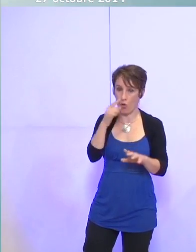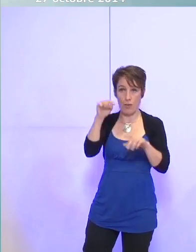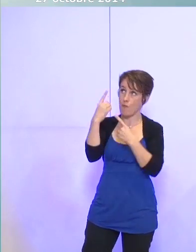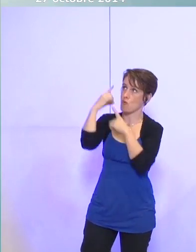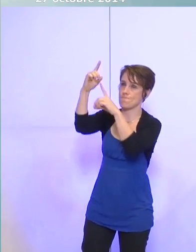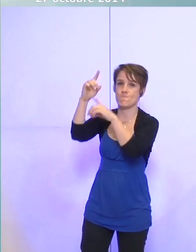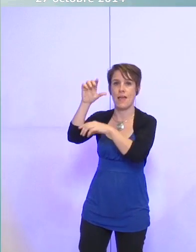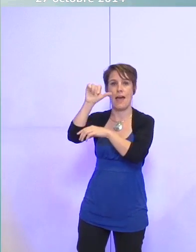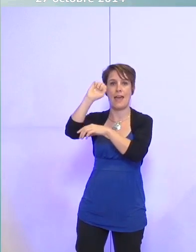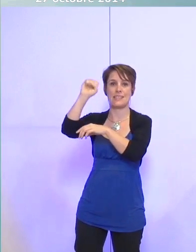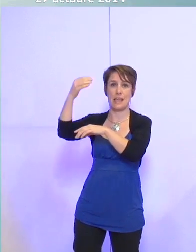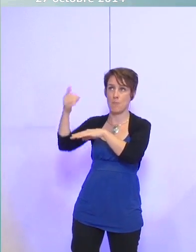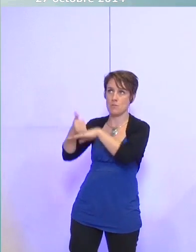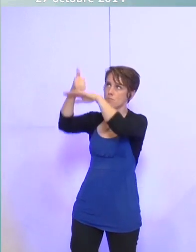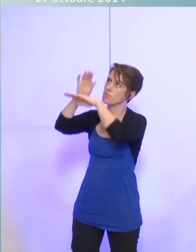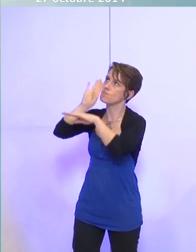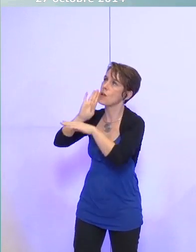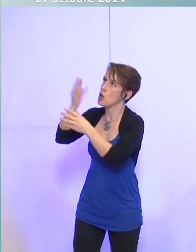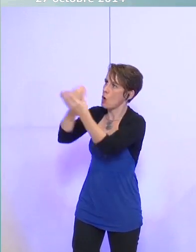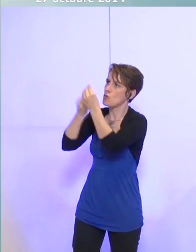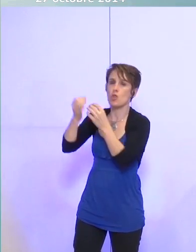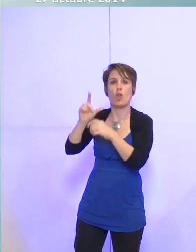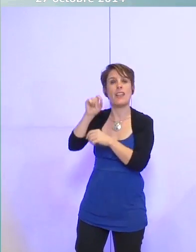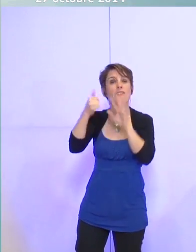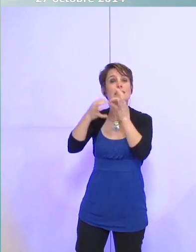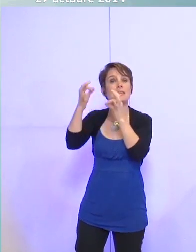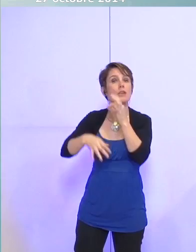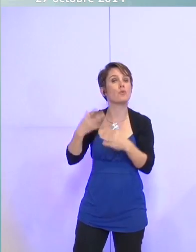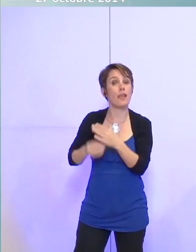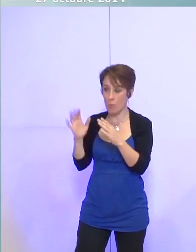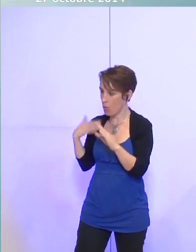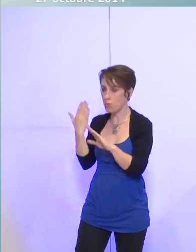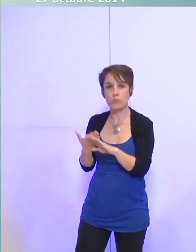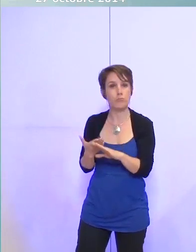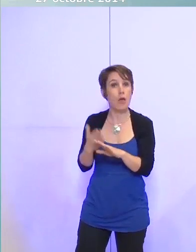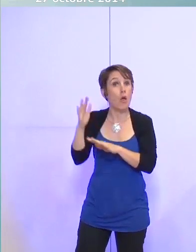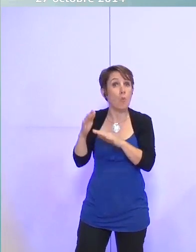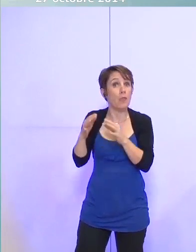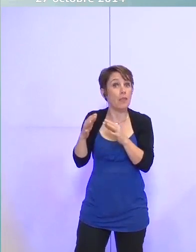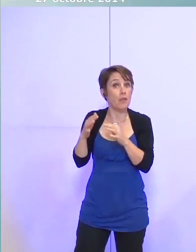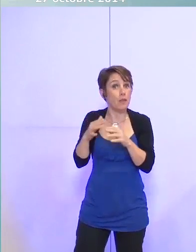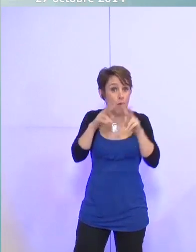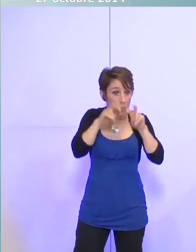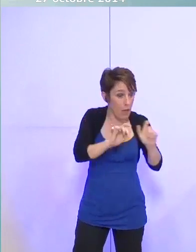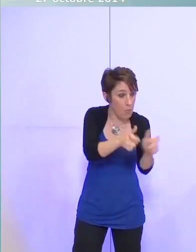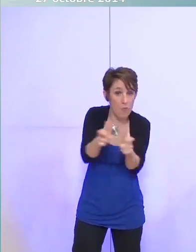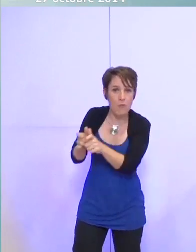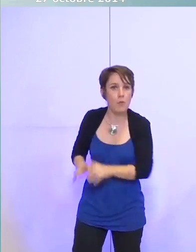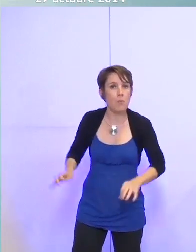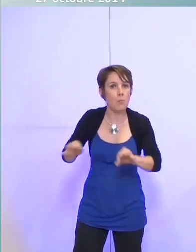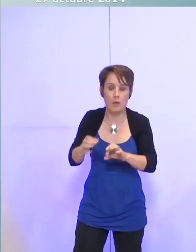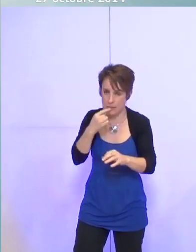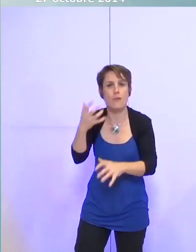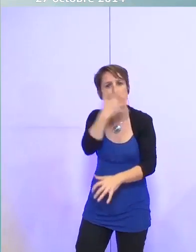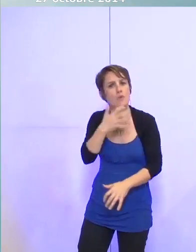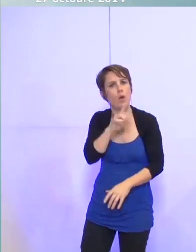l'ASN de nous transférer les 26 résultats de prélèvement qui manquent. Ou ça n'a pas été fait, et dans ce cas-là, c'est scandaleux, ou alors ils nous